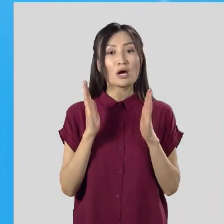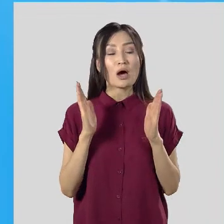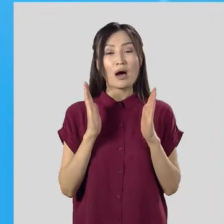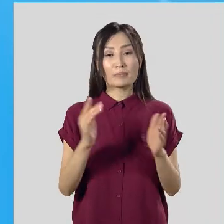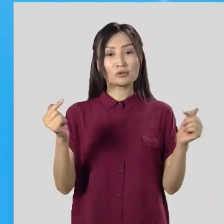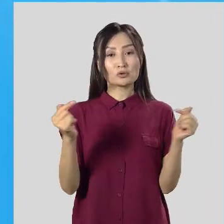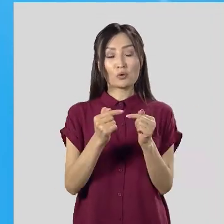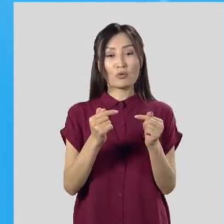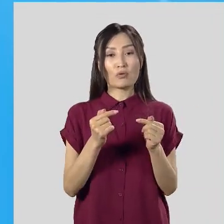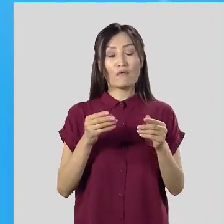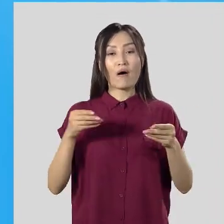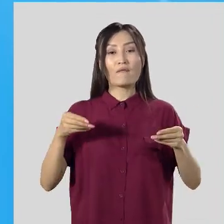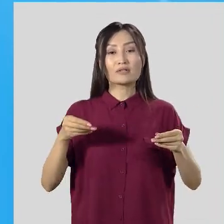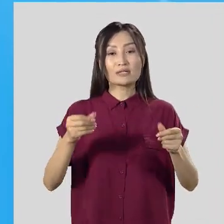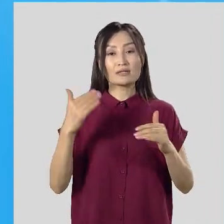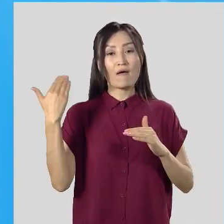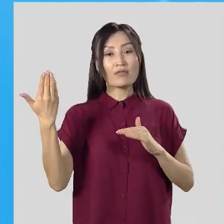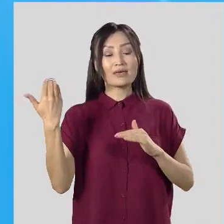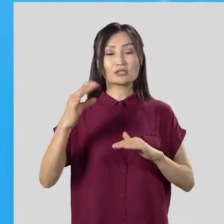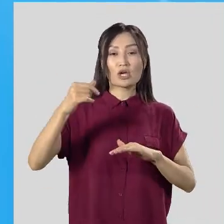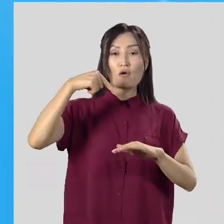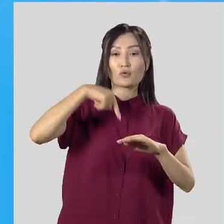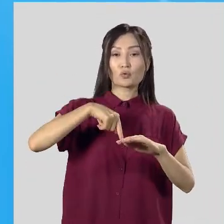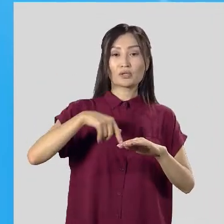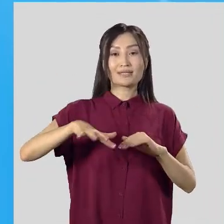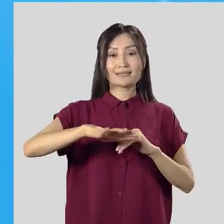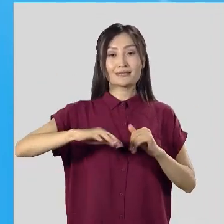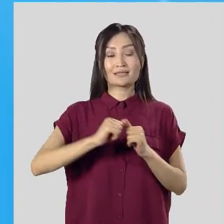определенных воздействий внешней и внутренней среды.